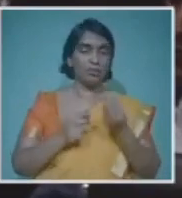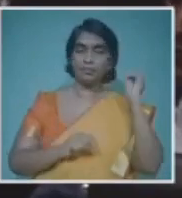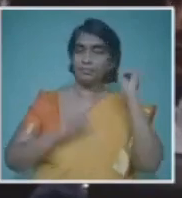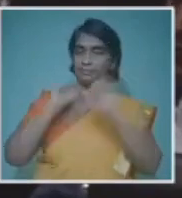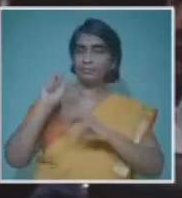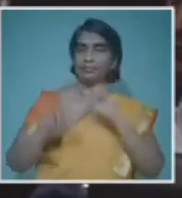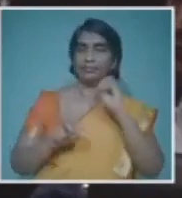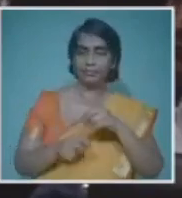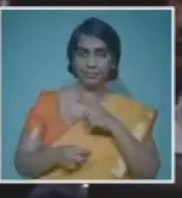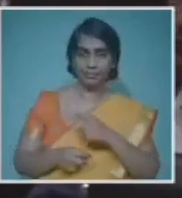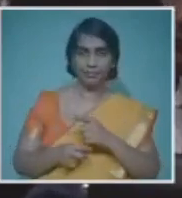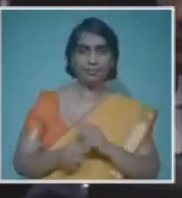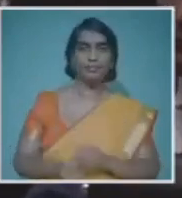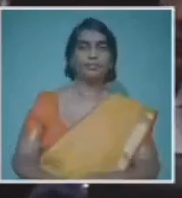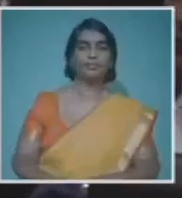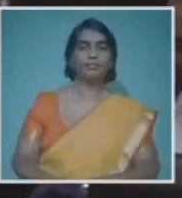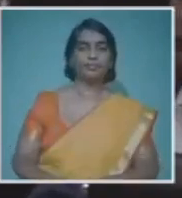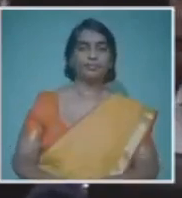1199ක්